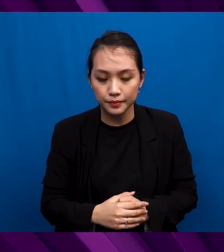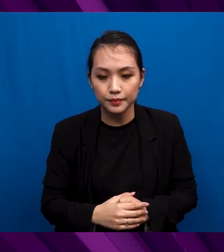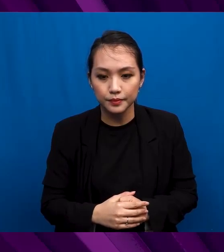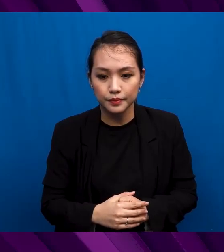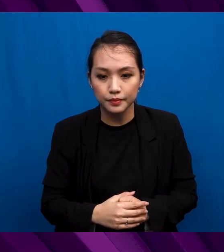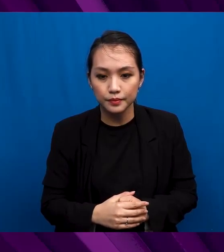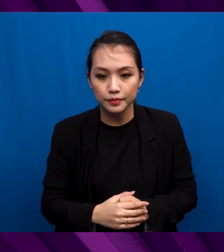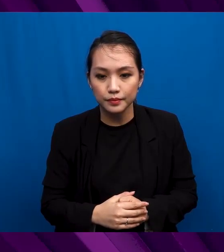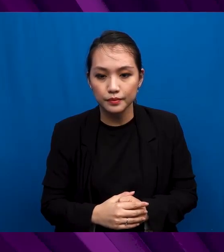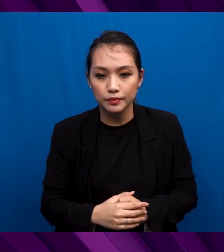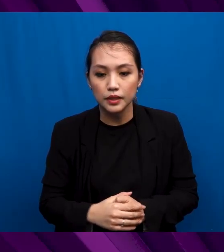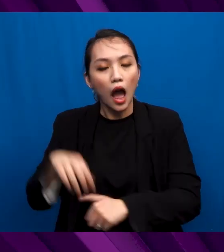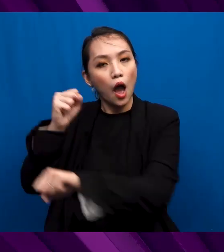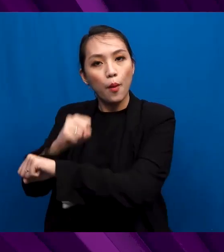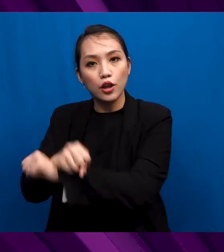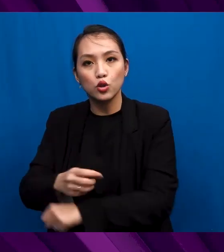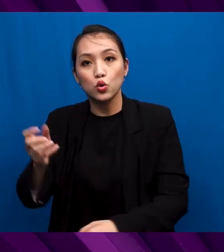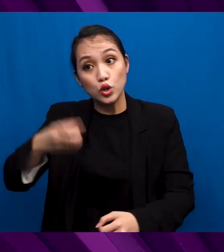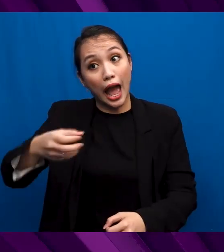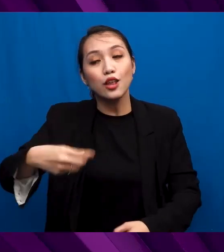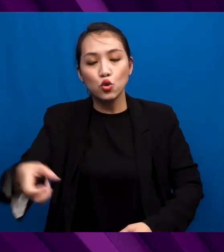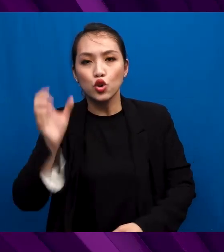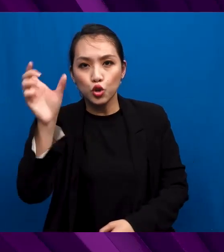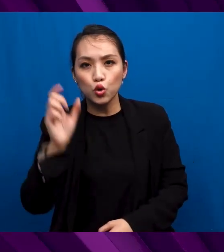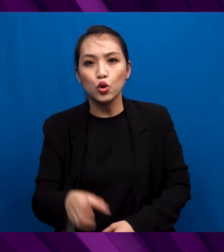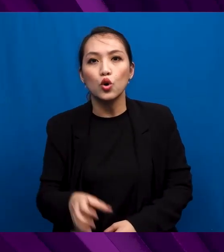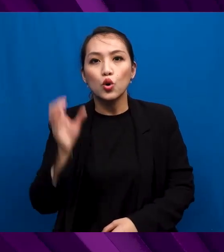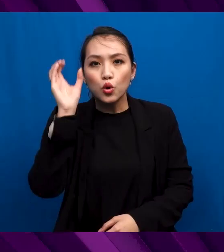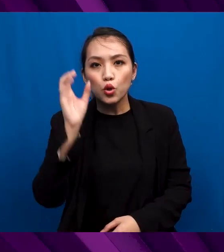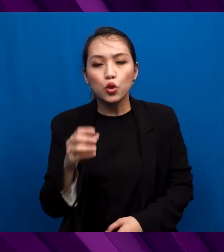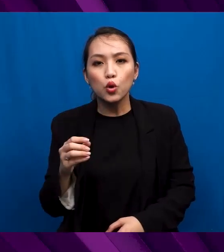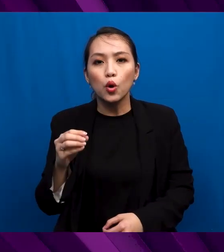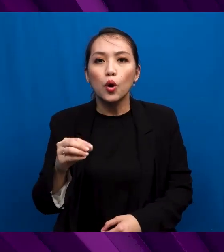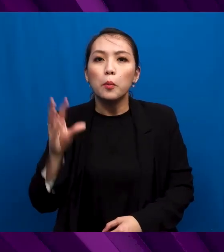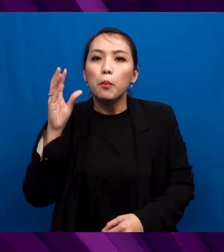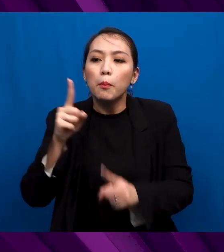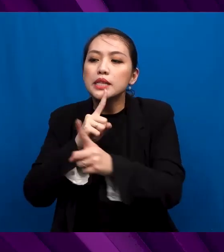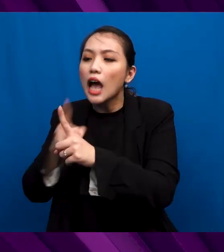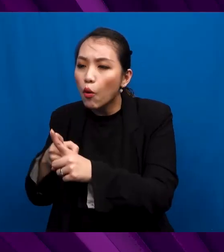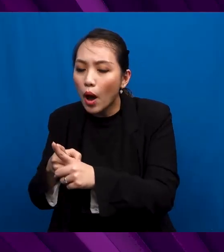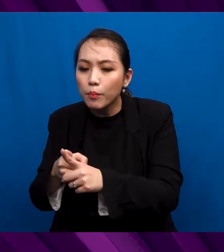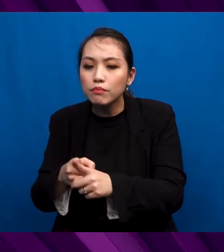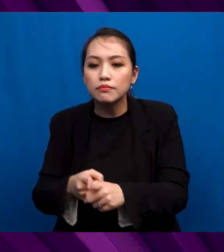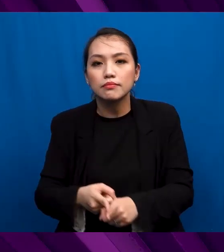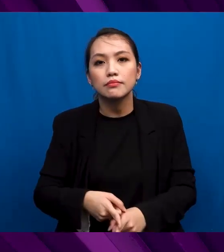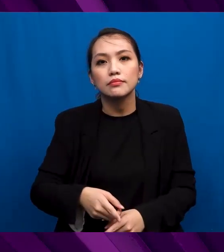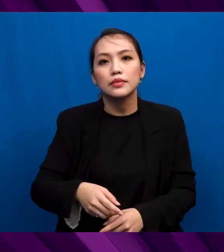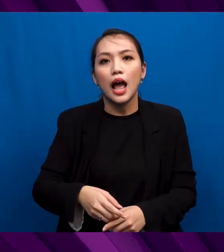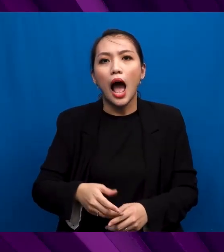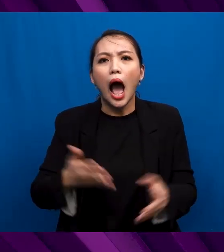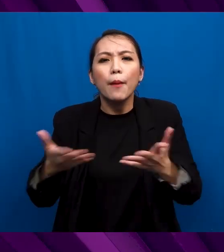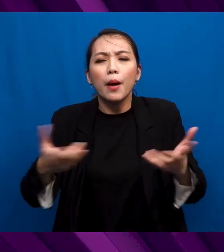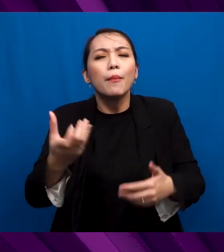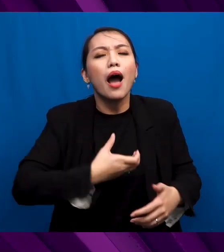lama untuk menemukan kehendak Allah. Sekarang Urim dan Tumim sudah nggak ada. Puji Tuhan nggak ada supaya